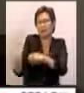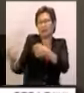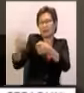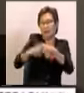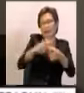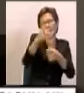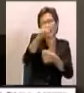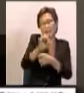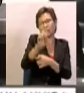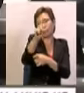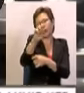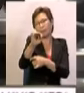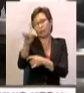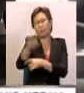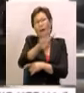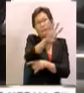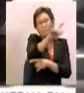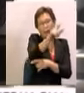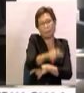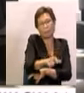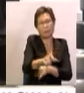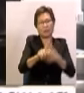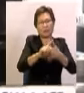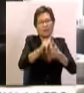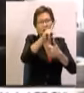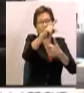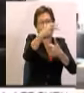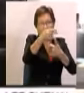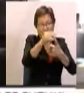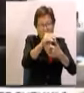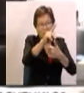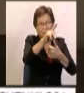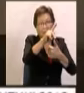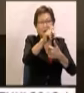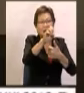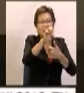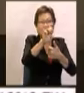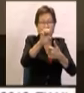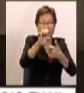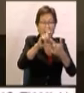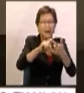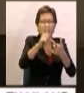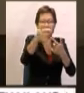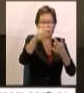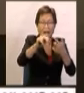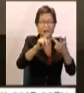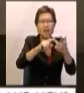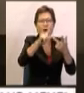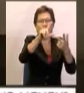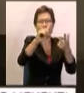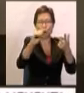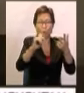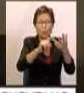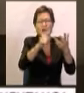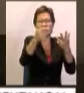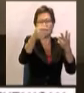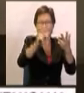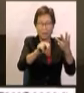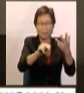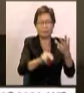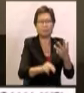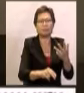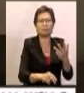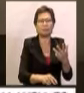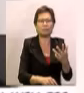tersebut. 4 individu terbabit ialah Ge Cho Heng, Tan Keng Chi, Lu Aisuan dan Tan Kim Lung.